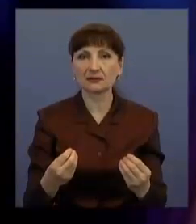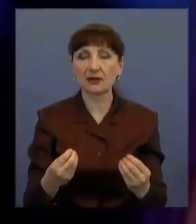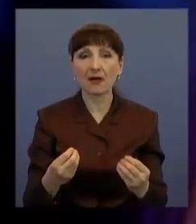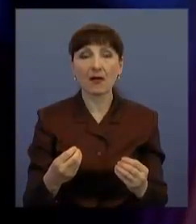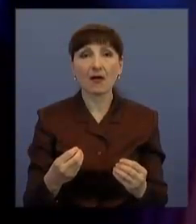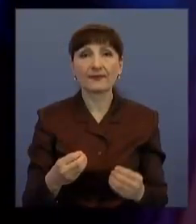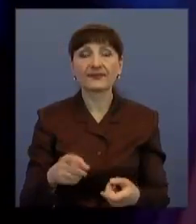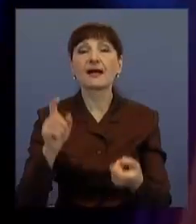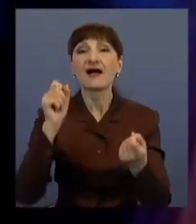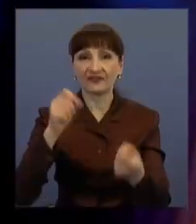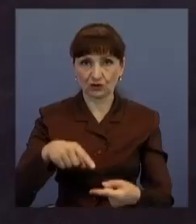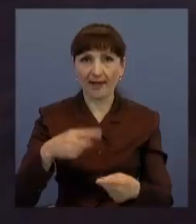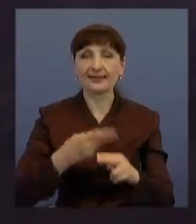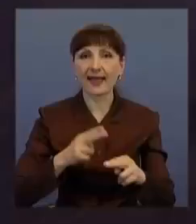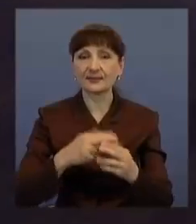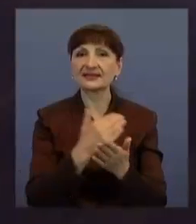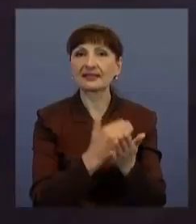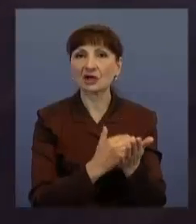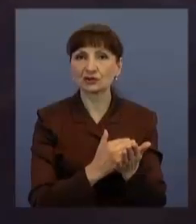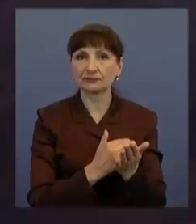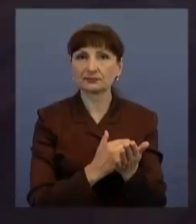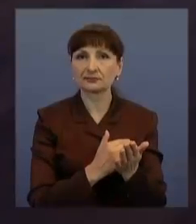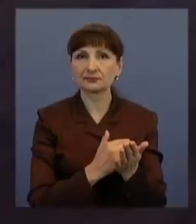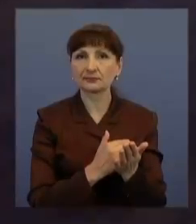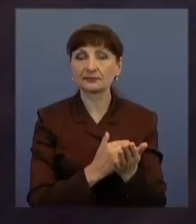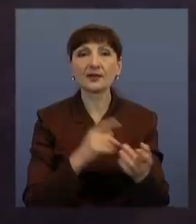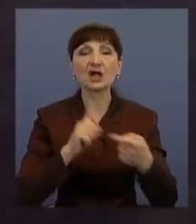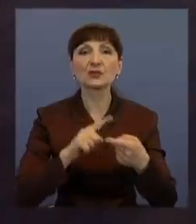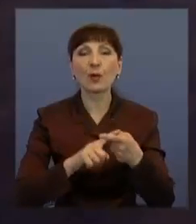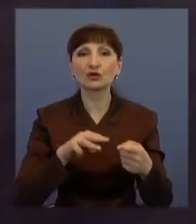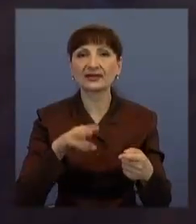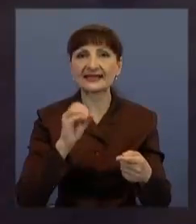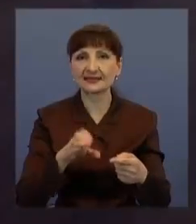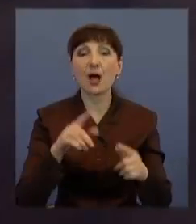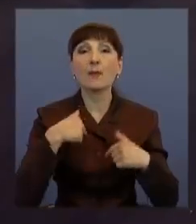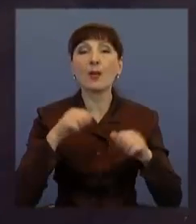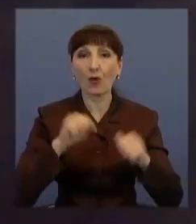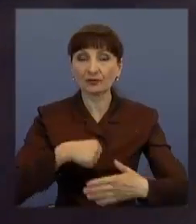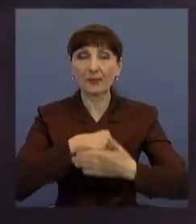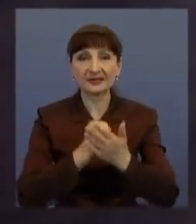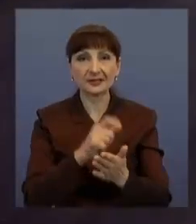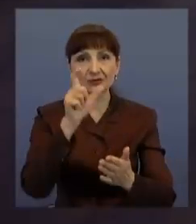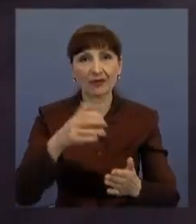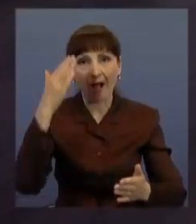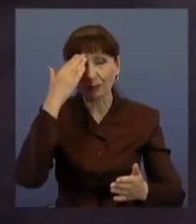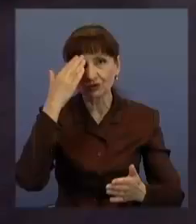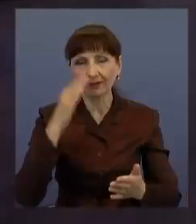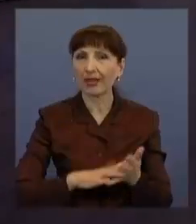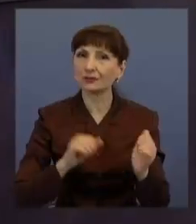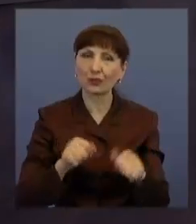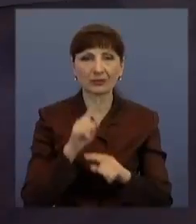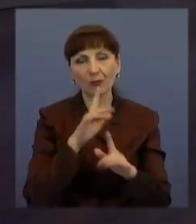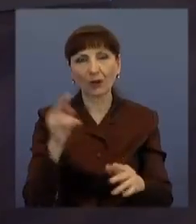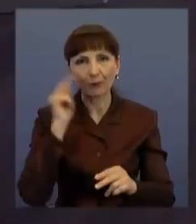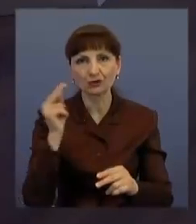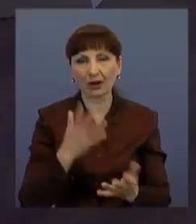отвечает вот этим задачам? То есть с помощью тестов можем мы определить способность к обучению, логическое мышление?